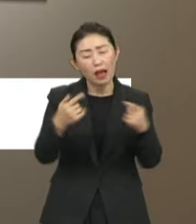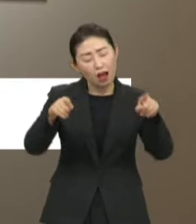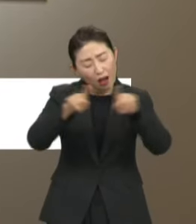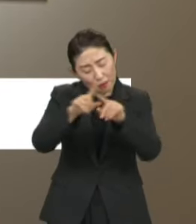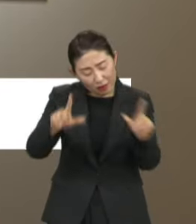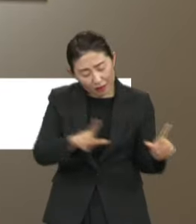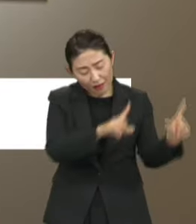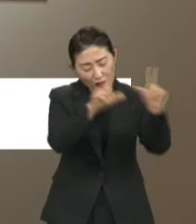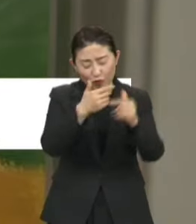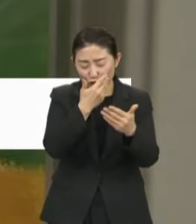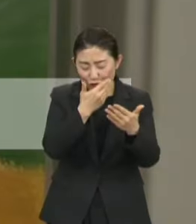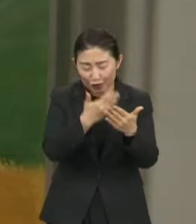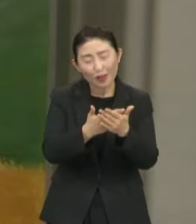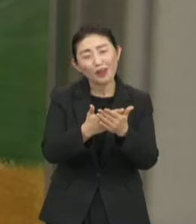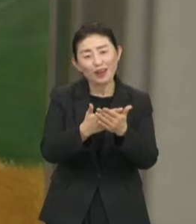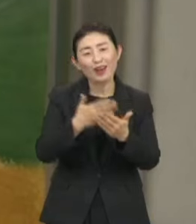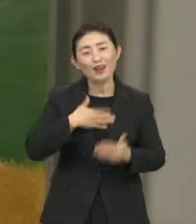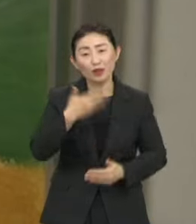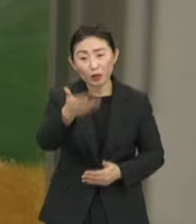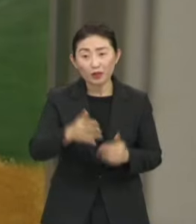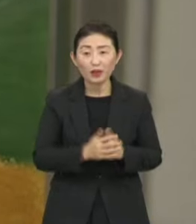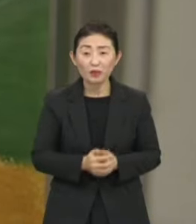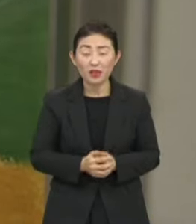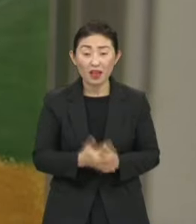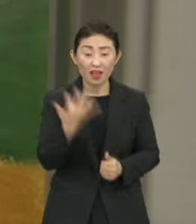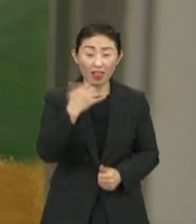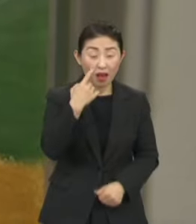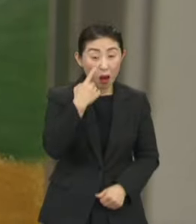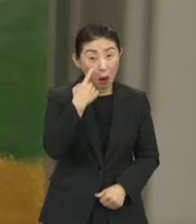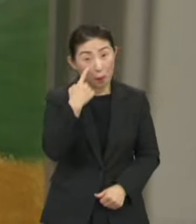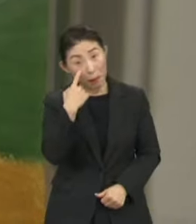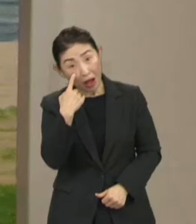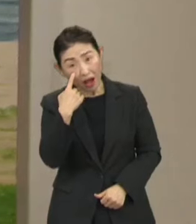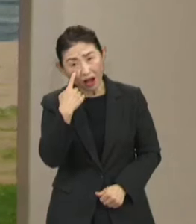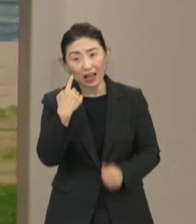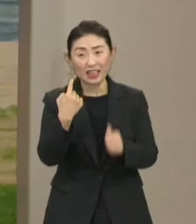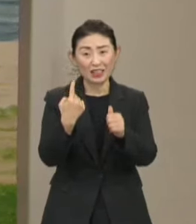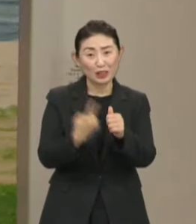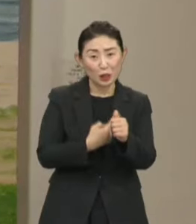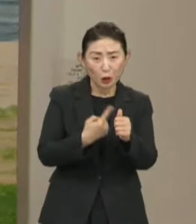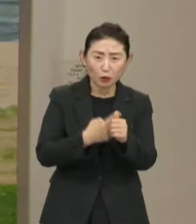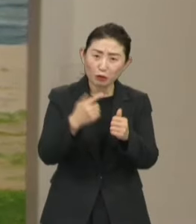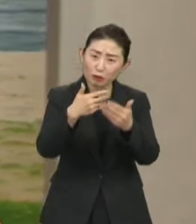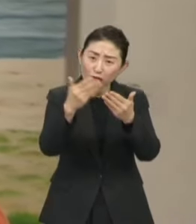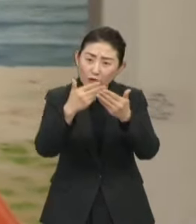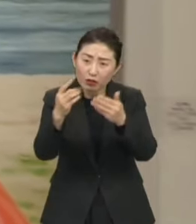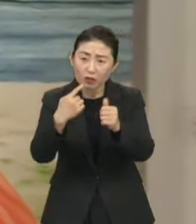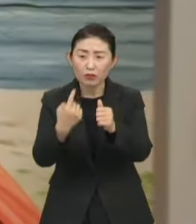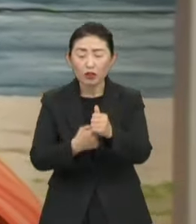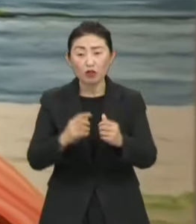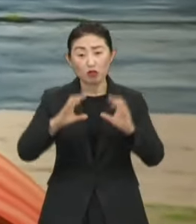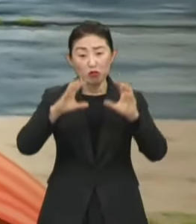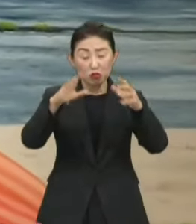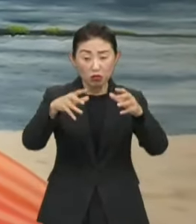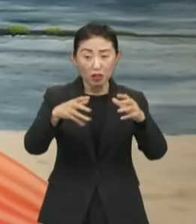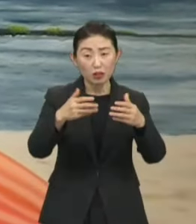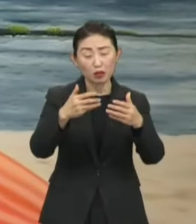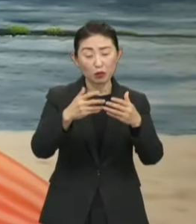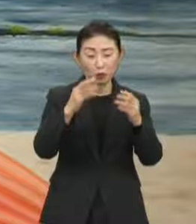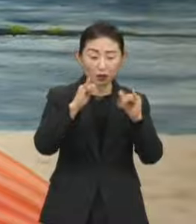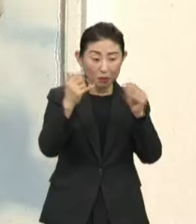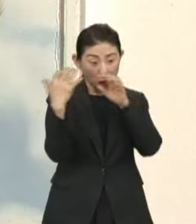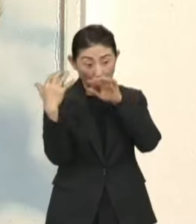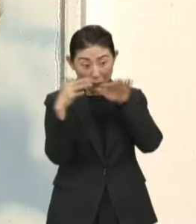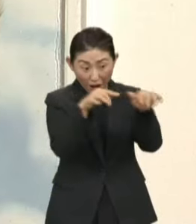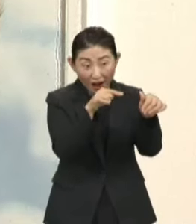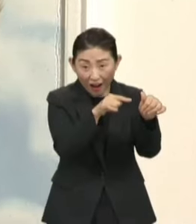의미를 떠올리게 합니다. 화창한 색감으로 알록달록 동물 세계를 표현하며 국제적으로 주목받고 있는 남지영